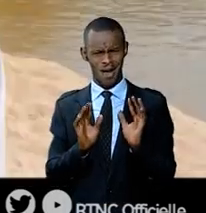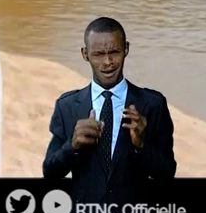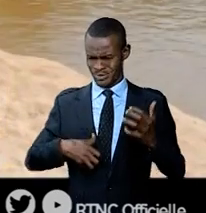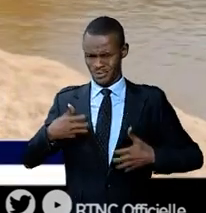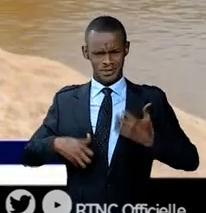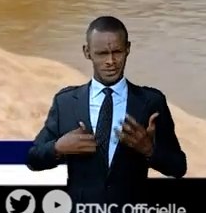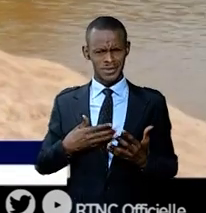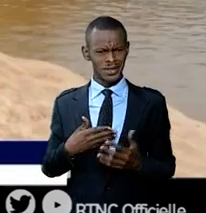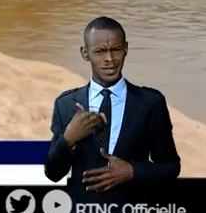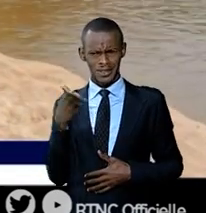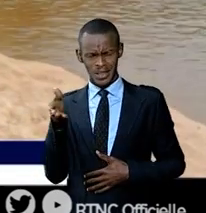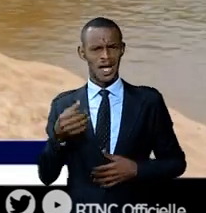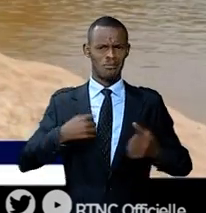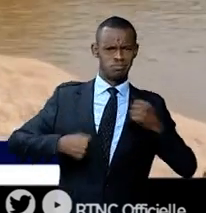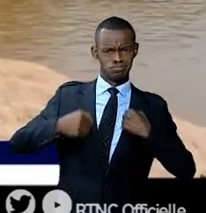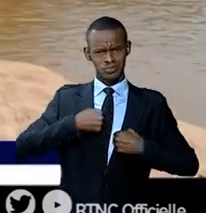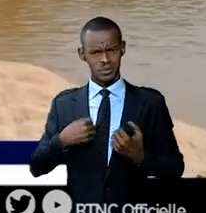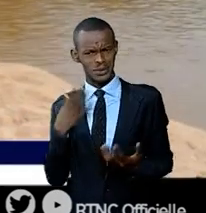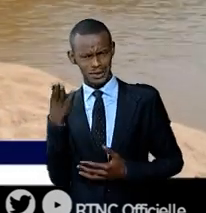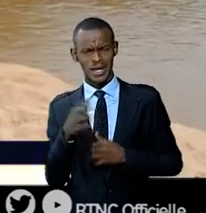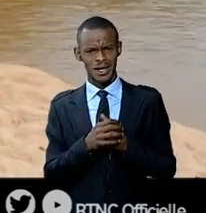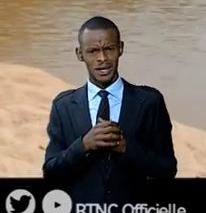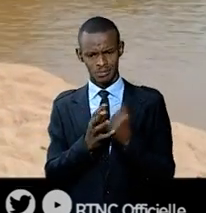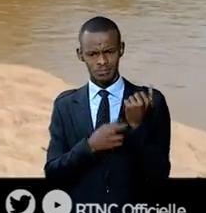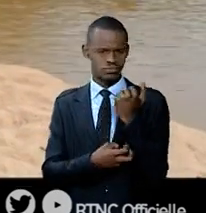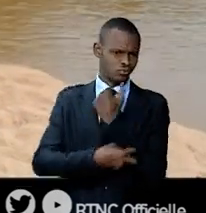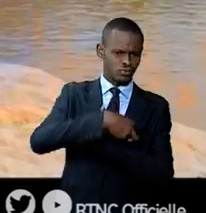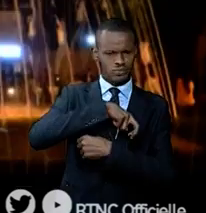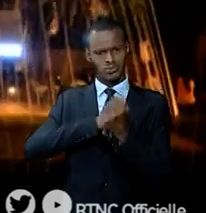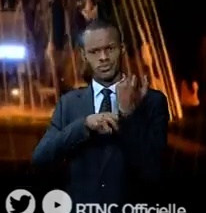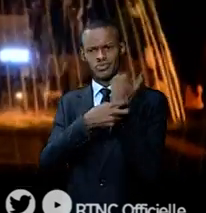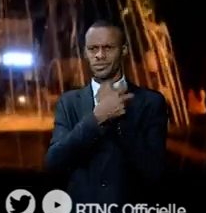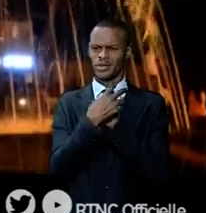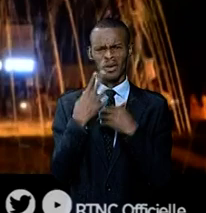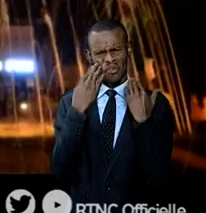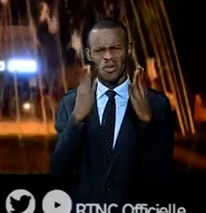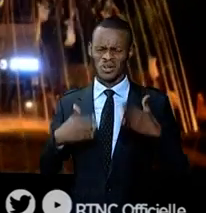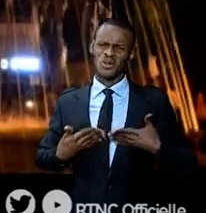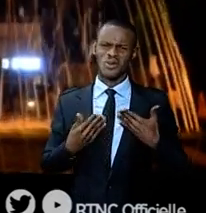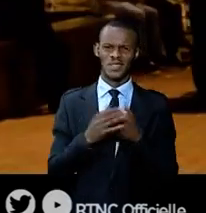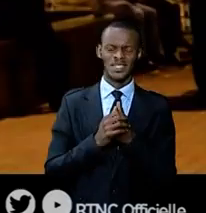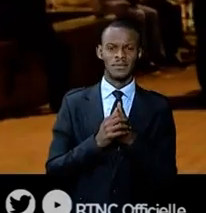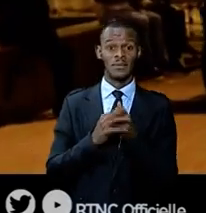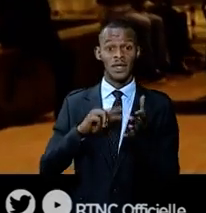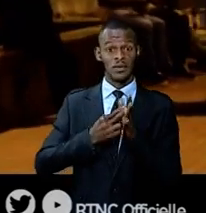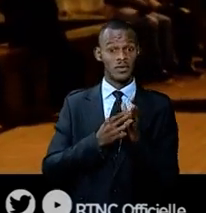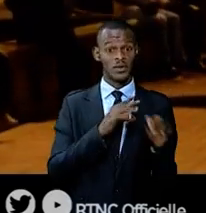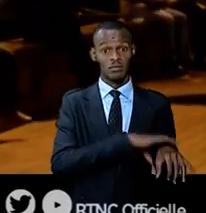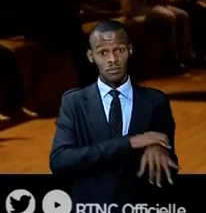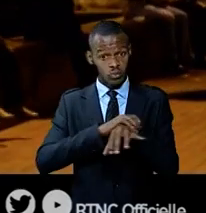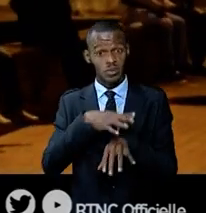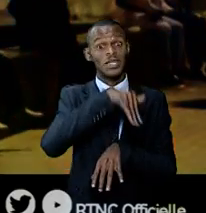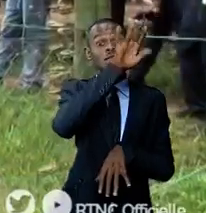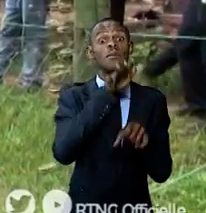aimées. J'ai vu le bonobo qui grimpait aux arbres, ça me faisait du bien. Faire découvrir la ville-province aux nombreux étrangers